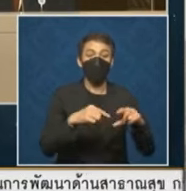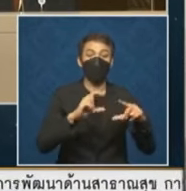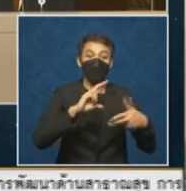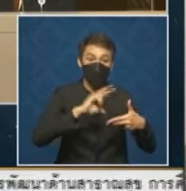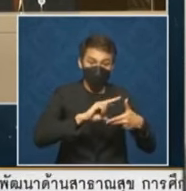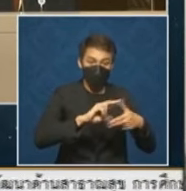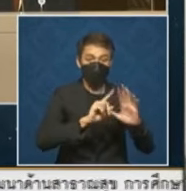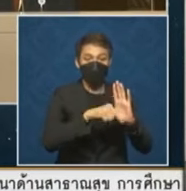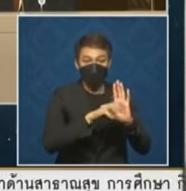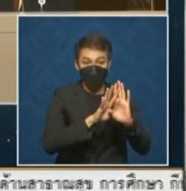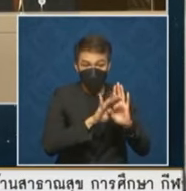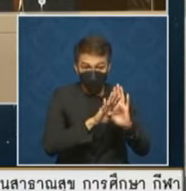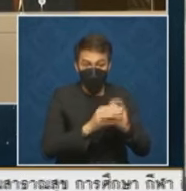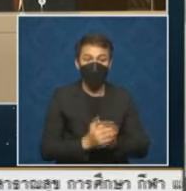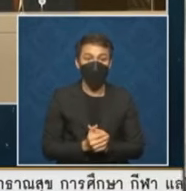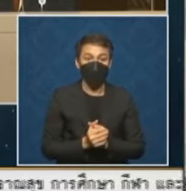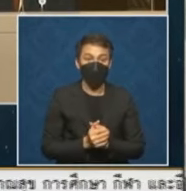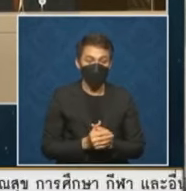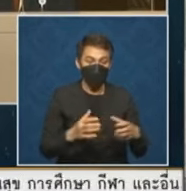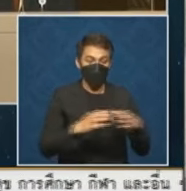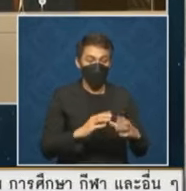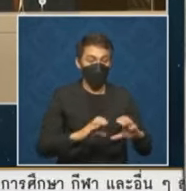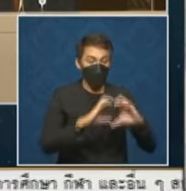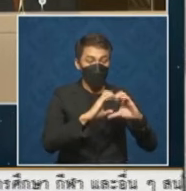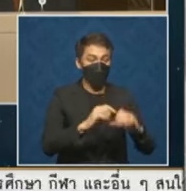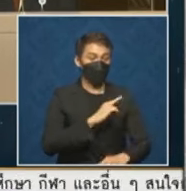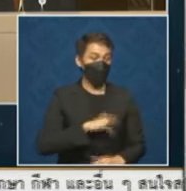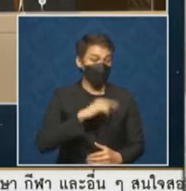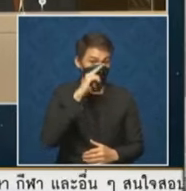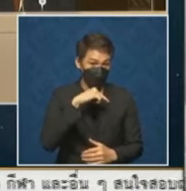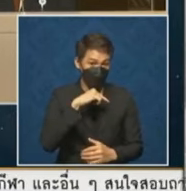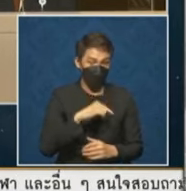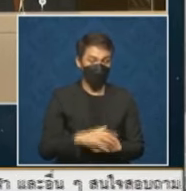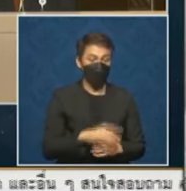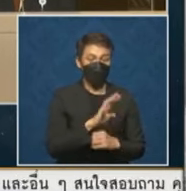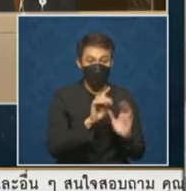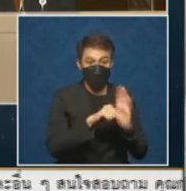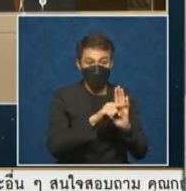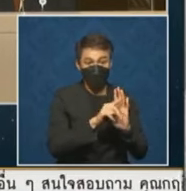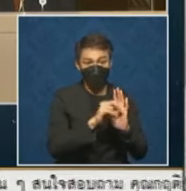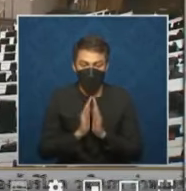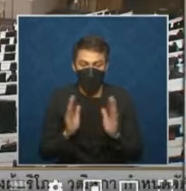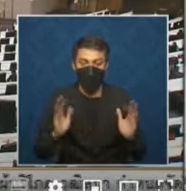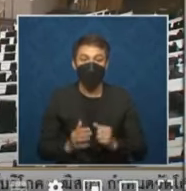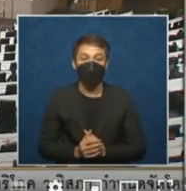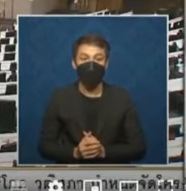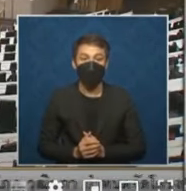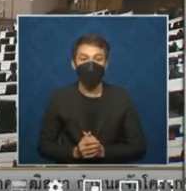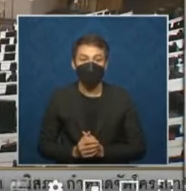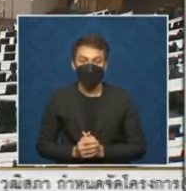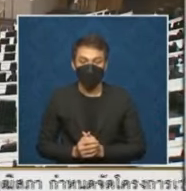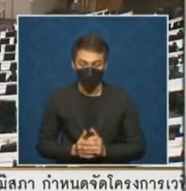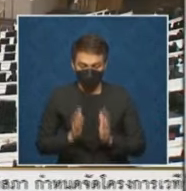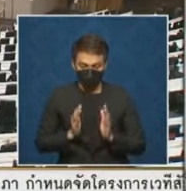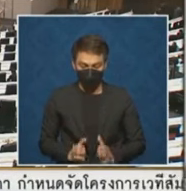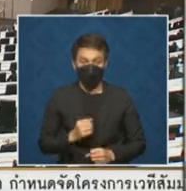จะมากกว่าฝ่ายค้านไม่ถึง10หัวมั้ง เสียงปริ่มน้ำมาก นั่นแค่หัวแต่มือที่จะโหวตเนี่ยจะมีเท่าหัว